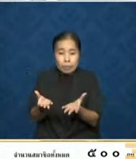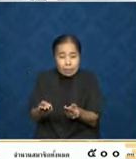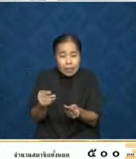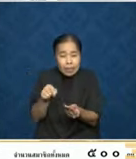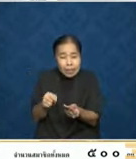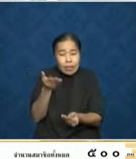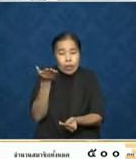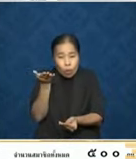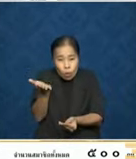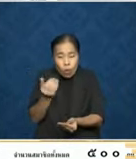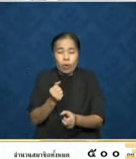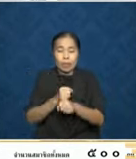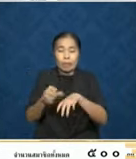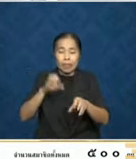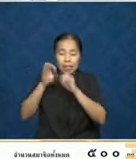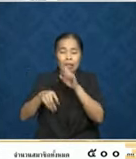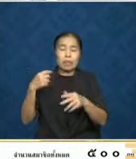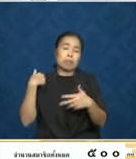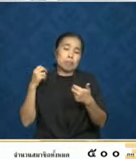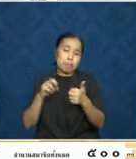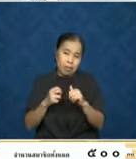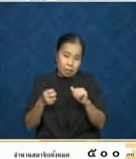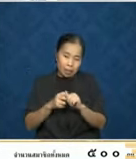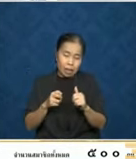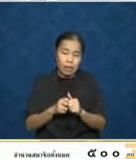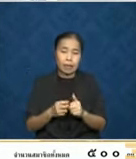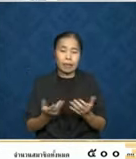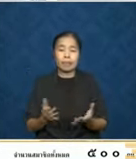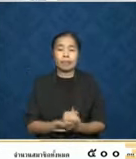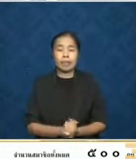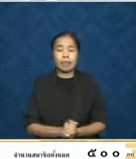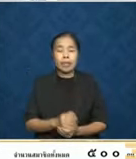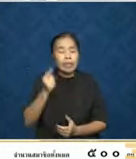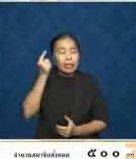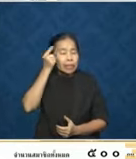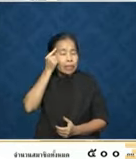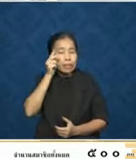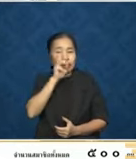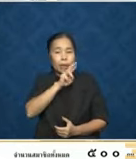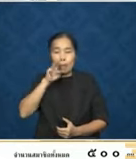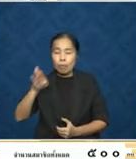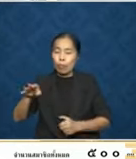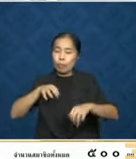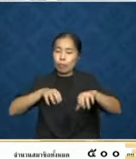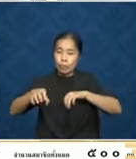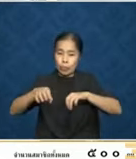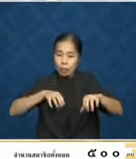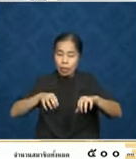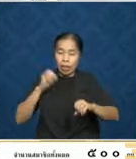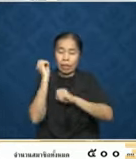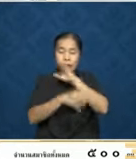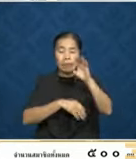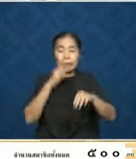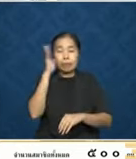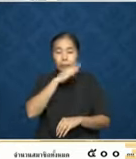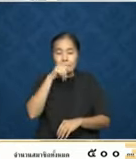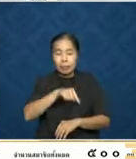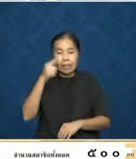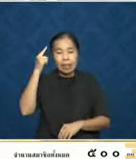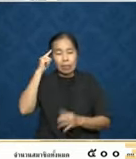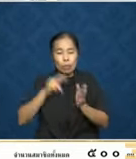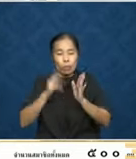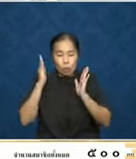พื้นฐานเนี่ยครับท่านประธานก็ยังเป็นปัญหาเพราะนั่นคือเวลาคิดเรื่องระบบบริหารจัดการขยะเนี่ยผมคิดว่ามันไม่ใช่เป็นเรื่องแ